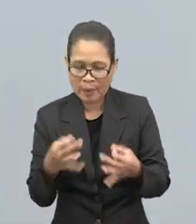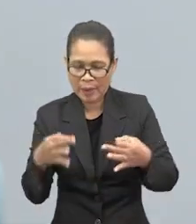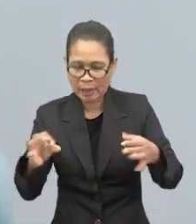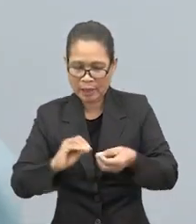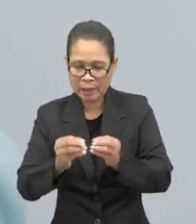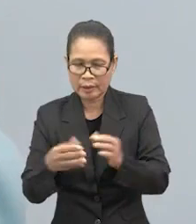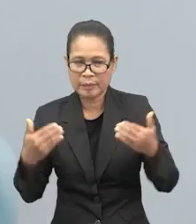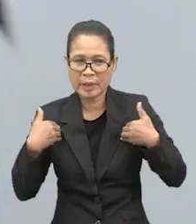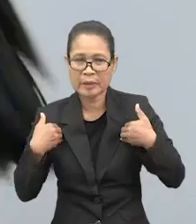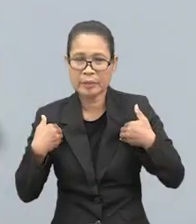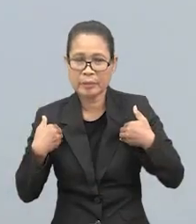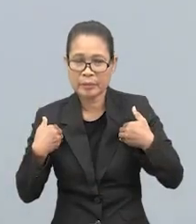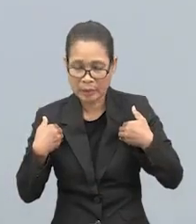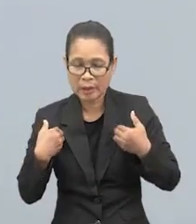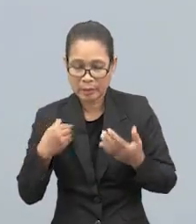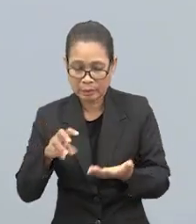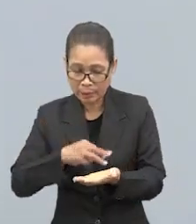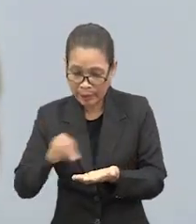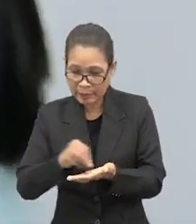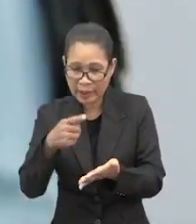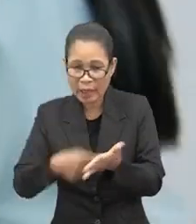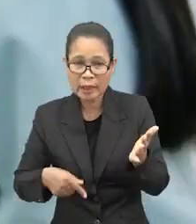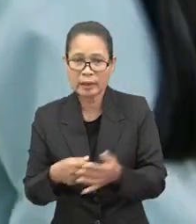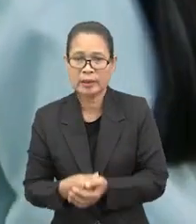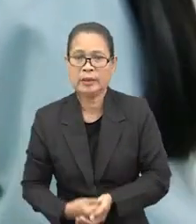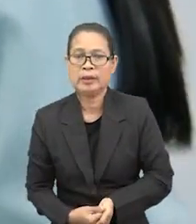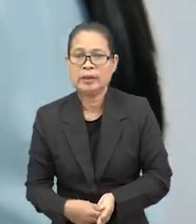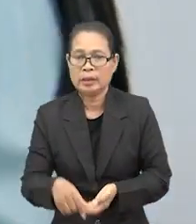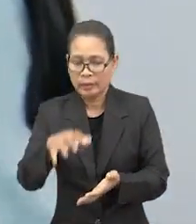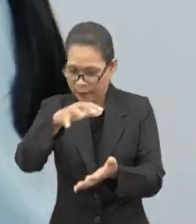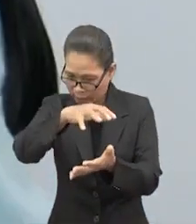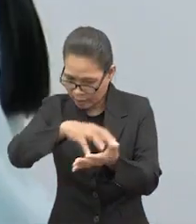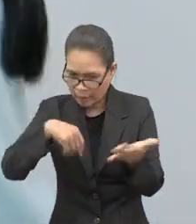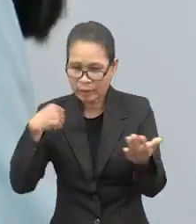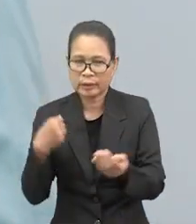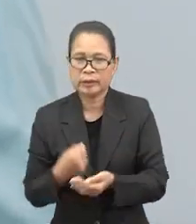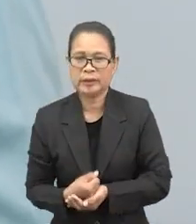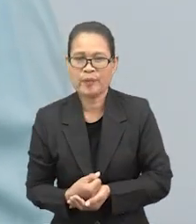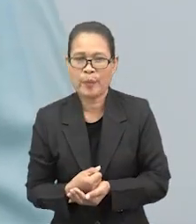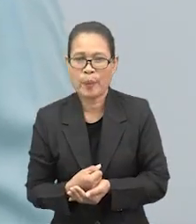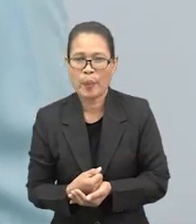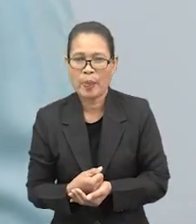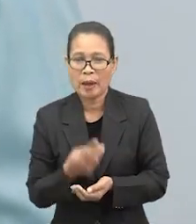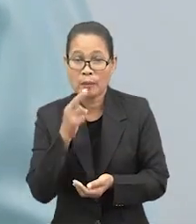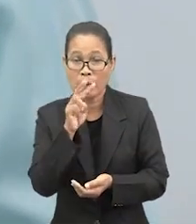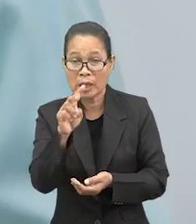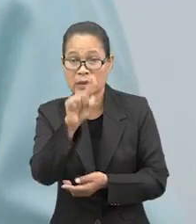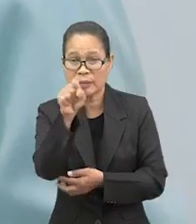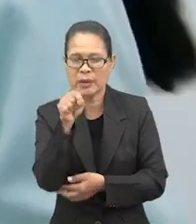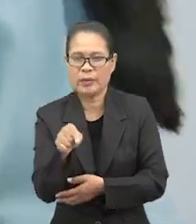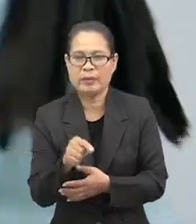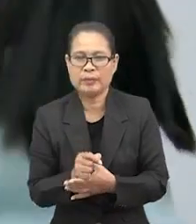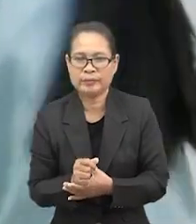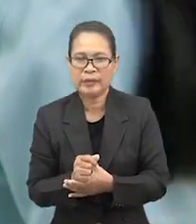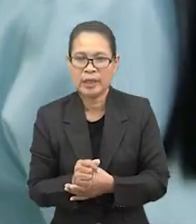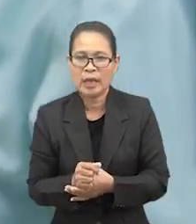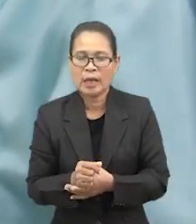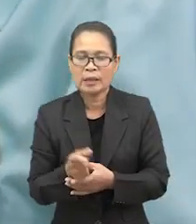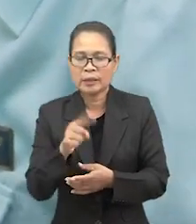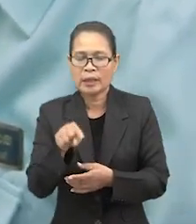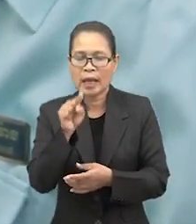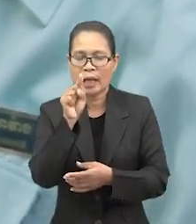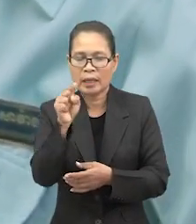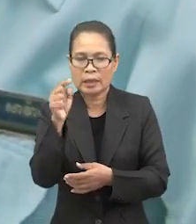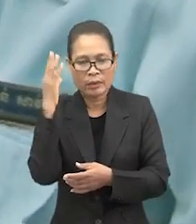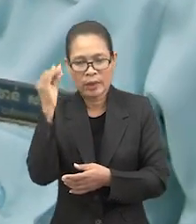Tua tí phì. Là bạc lệch dương miên bảo màn vị thi ấy. Chà, cứ bảo màn vị thi. Thì đỏ. Chắc mơ xâm nua